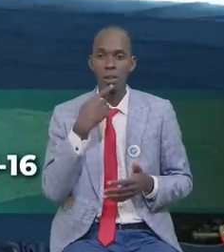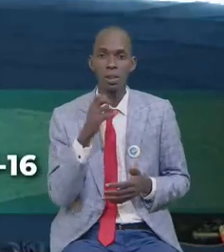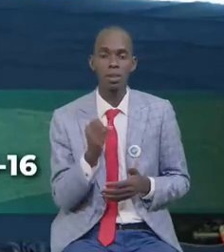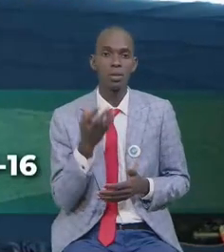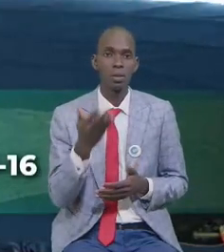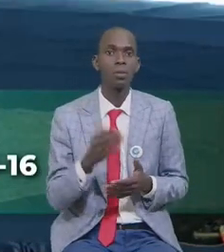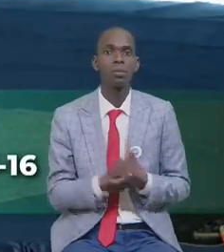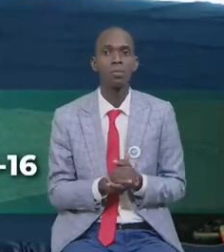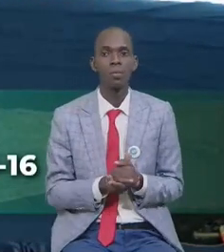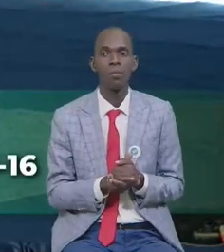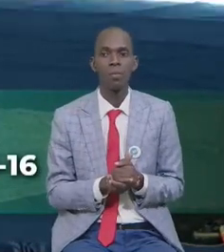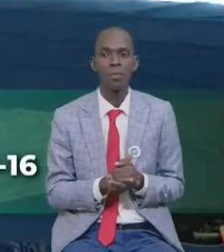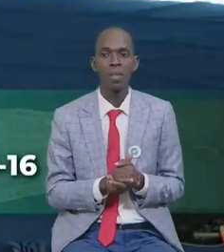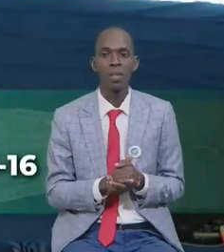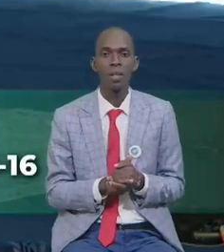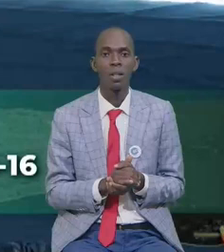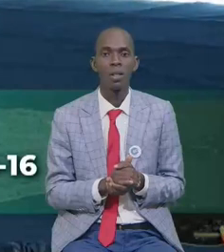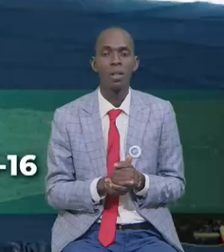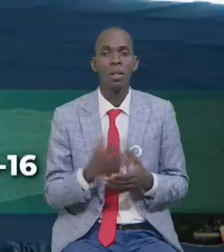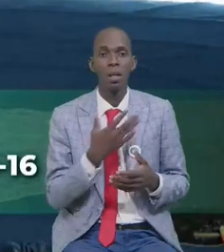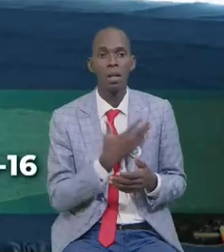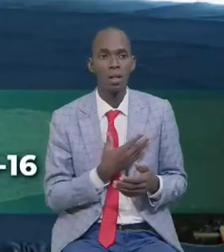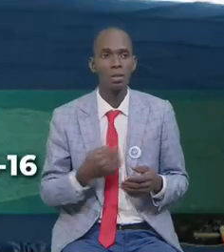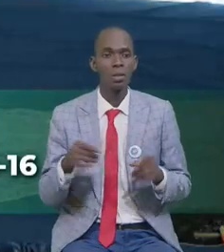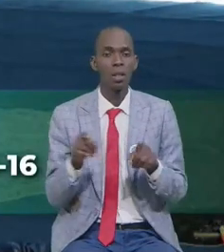la parole a été faite chair.